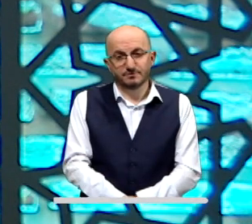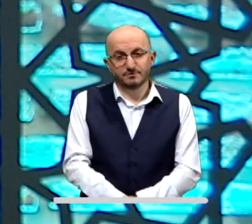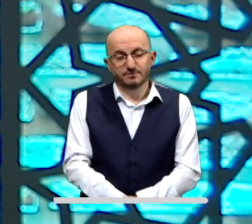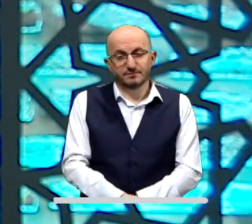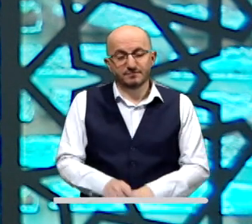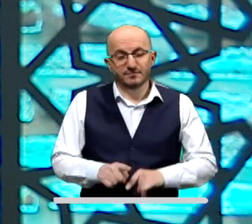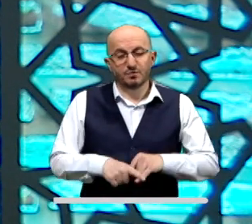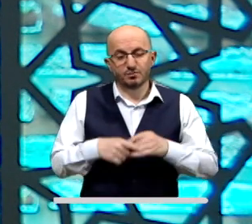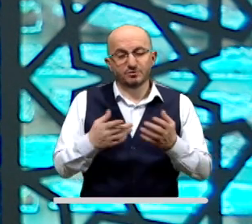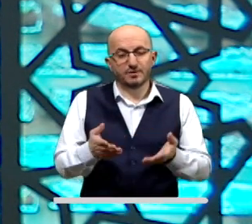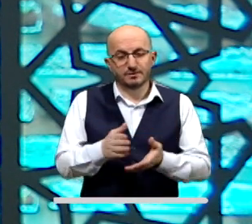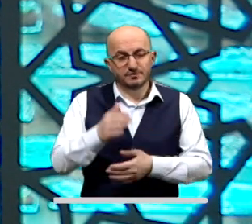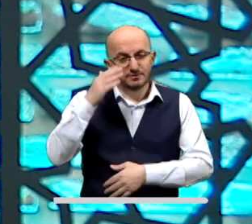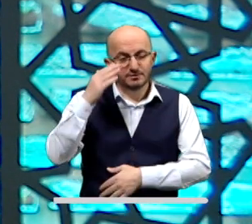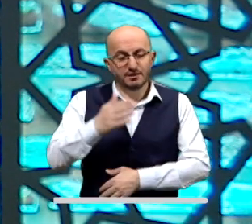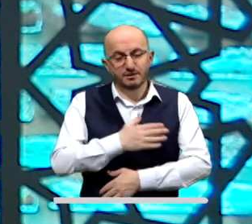efendim